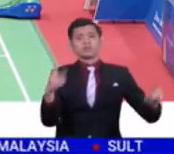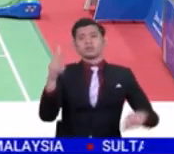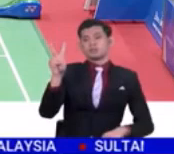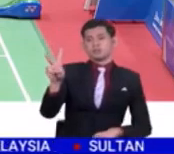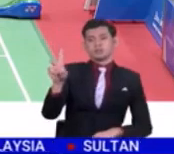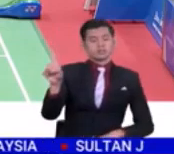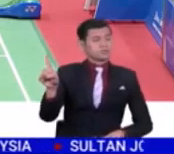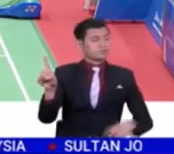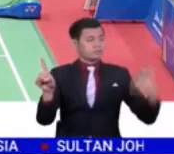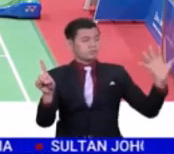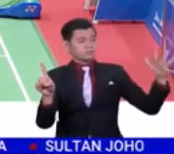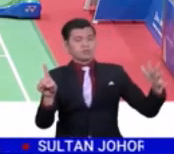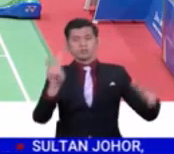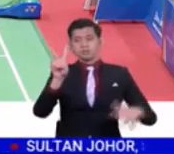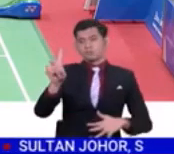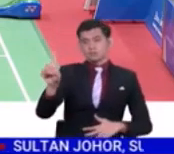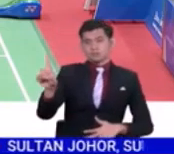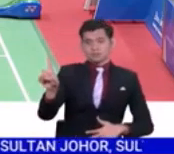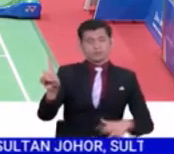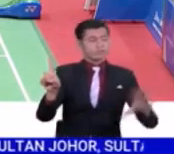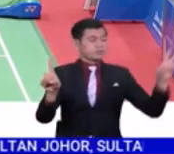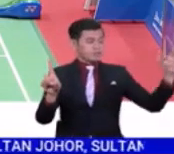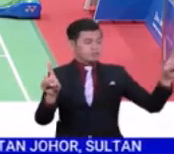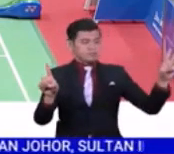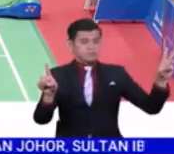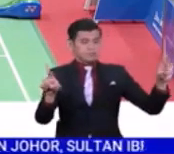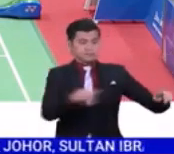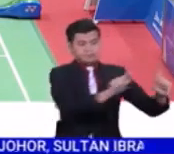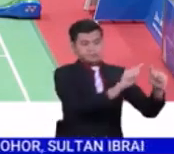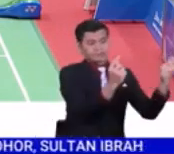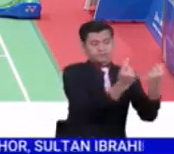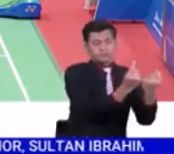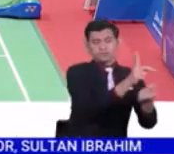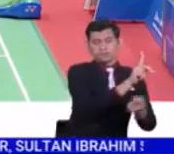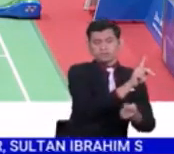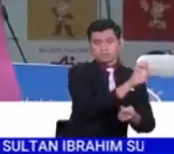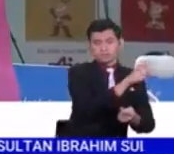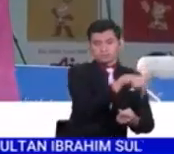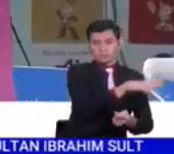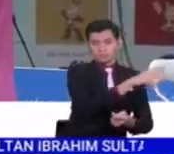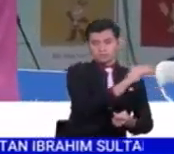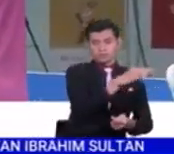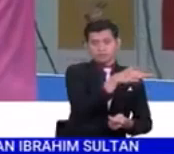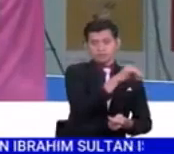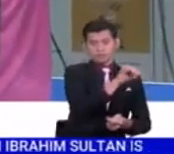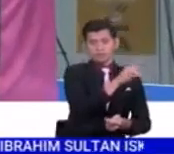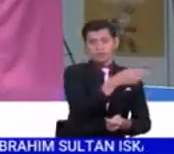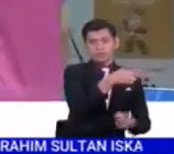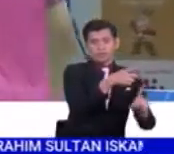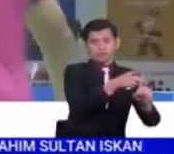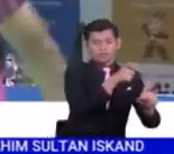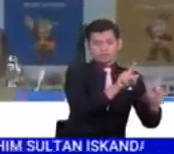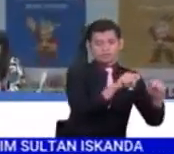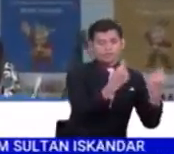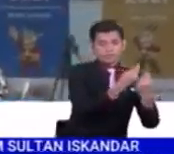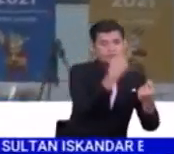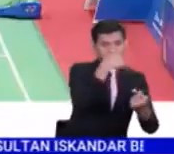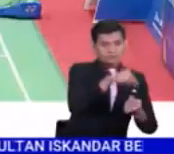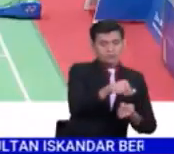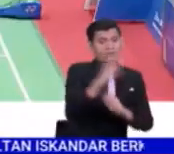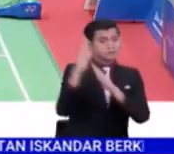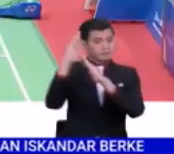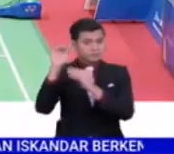21-15 21-16 ke atas di bohong Dih Waduh harapan negara untuk meneruskan